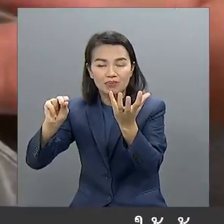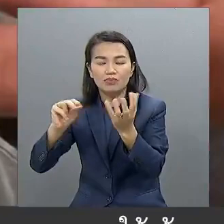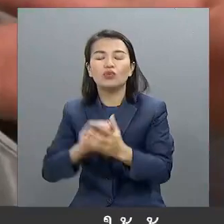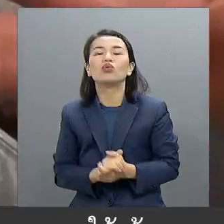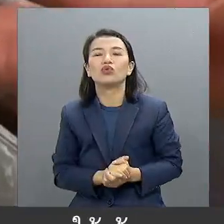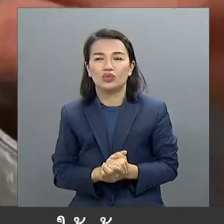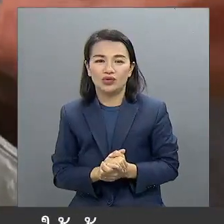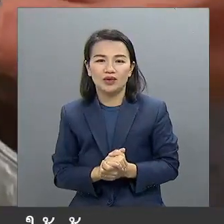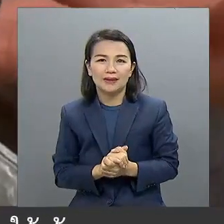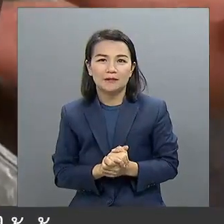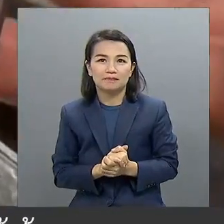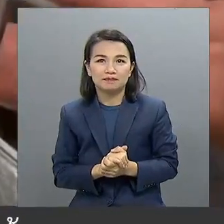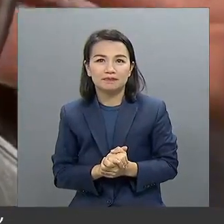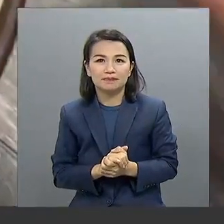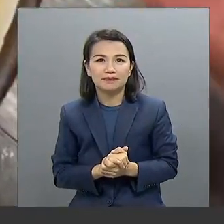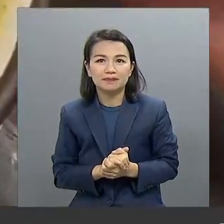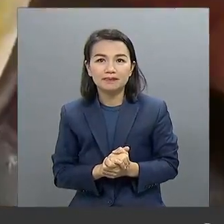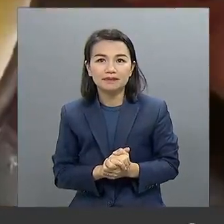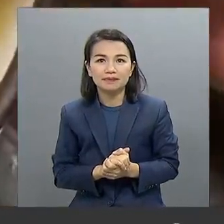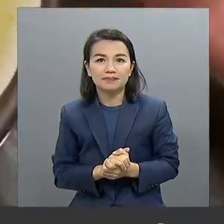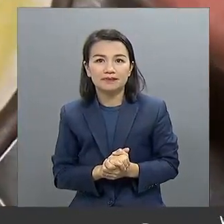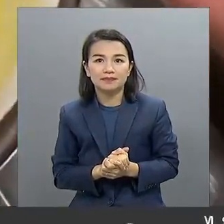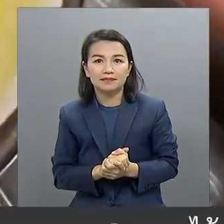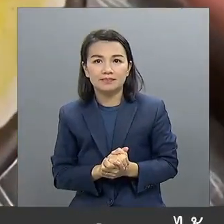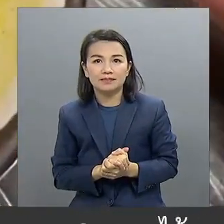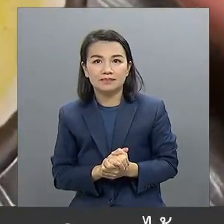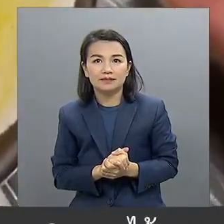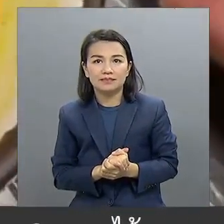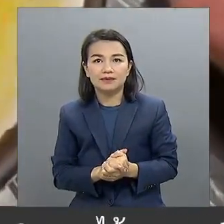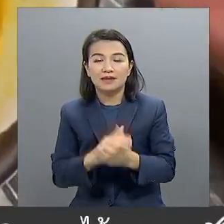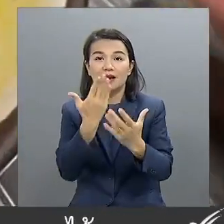ะี่คืหน้า